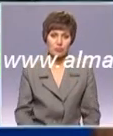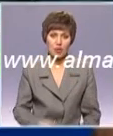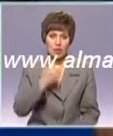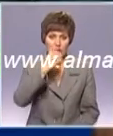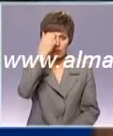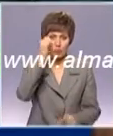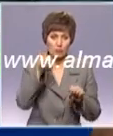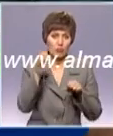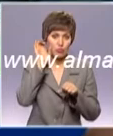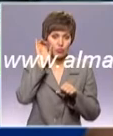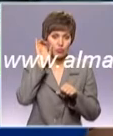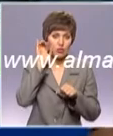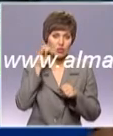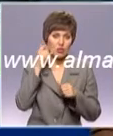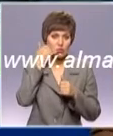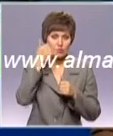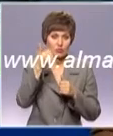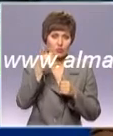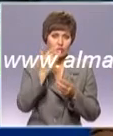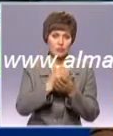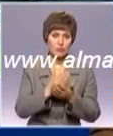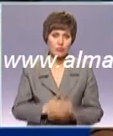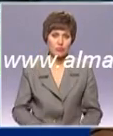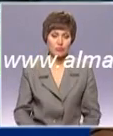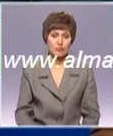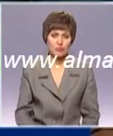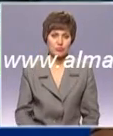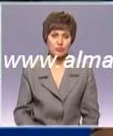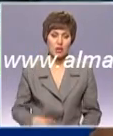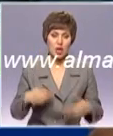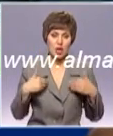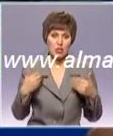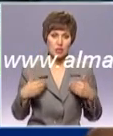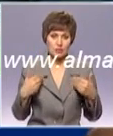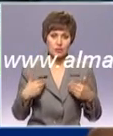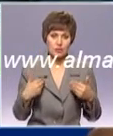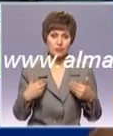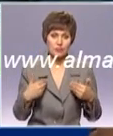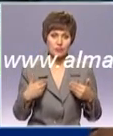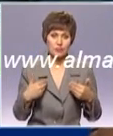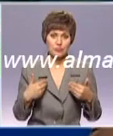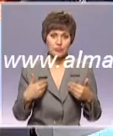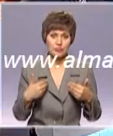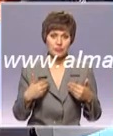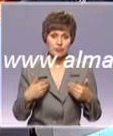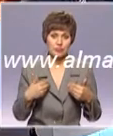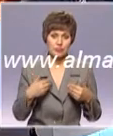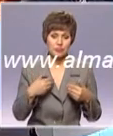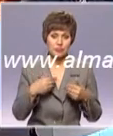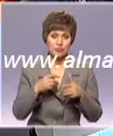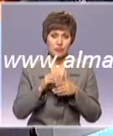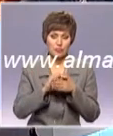вопрос телезрителя. Говорите, мы слушаем вас. Алло, здравствуйте. Здравствуйте. Здравствуйте. Фамилия моя Сагдинов, зовут меня Гани.